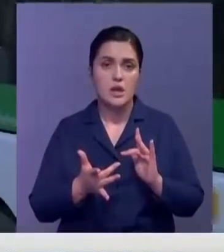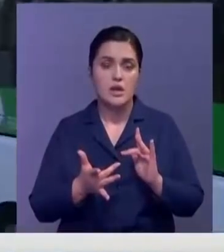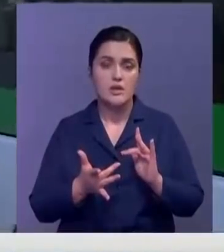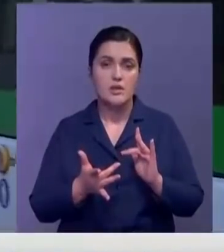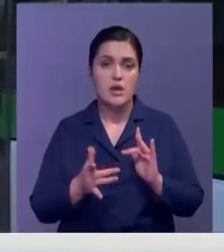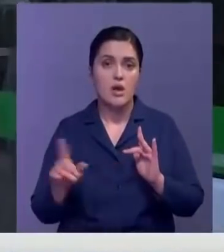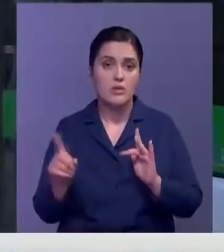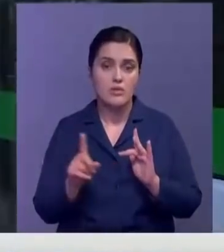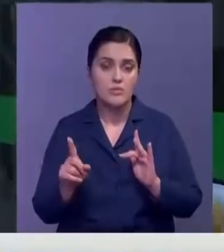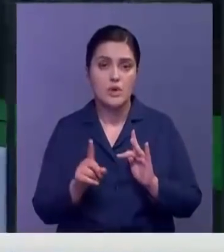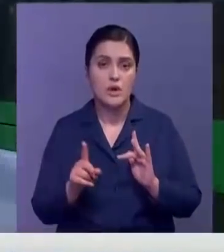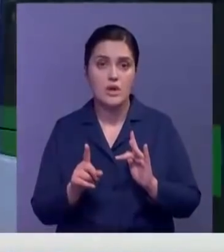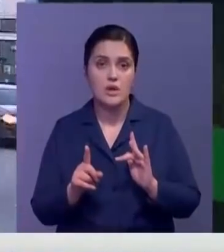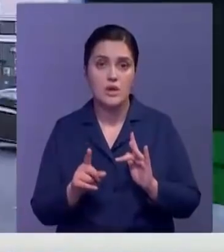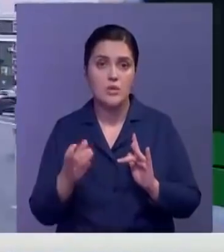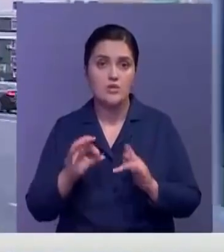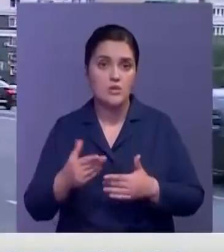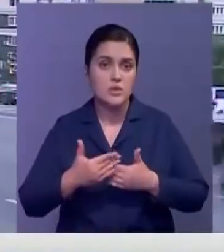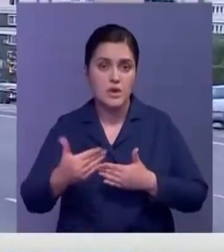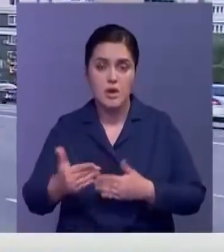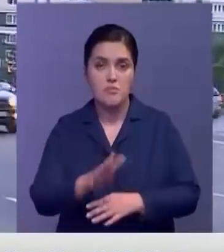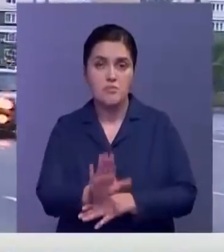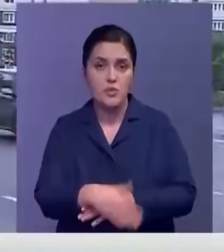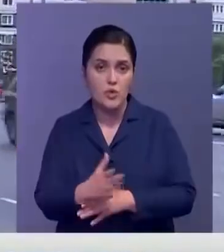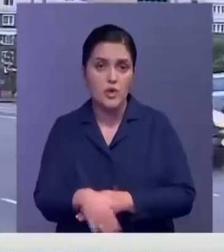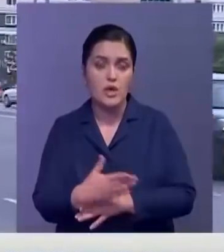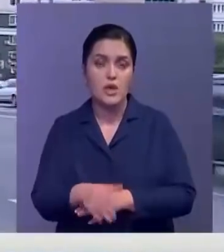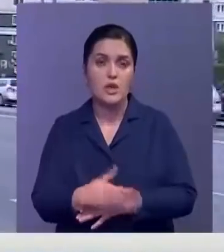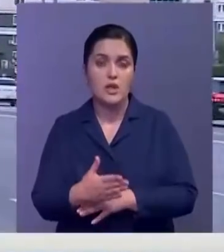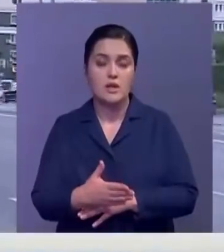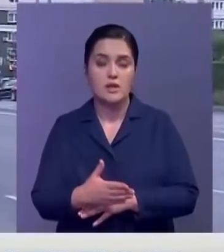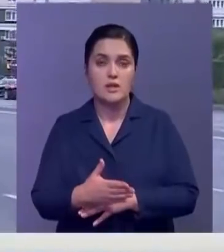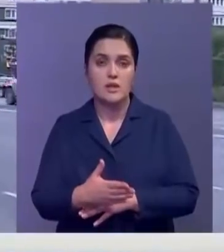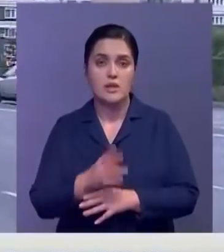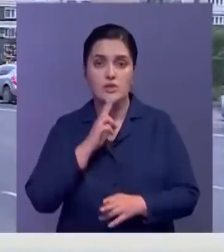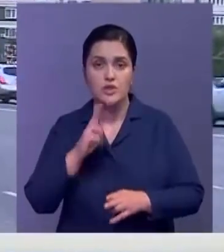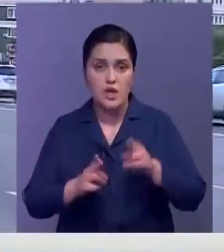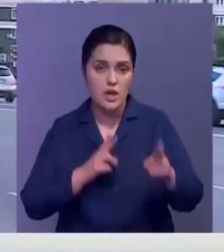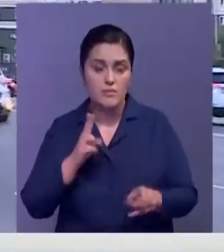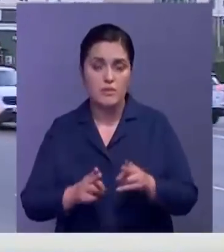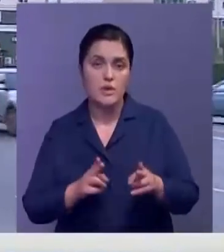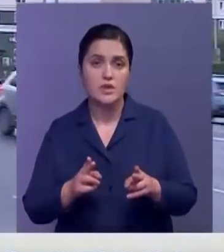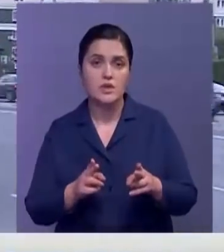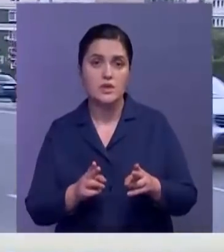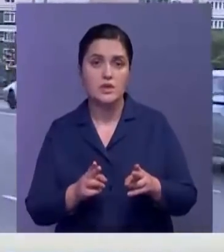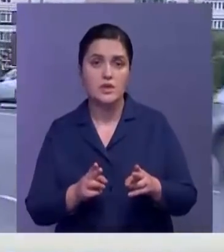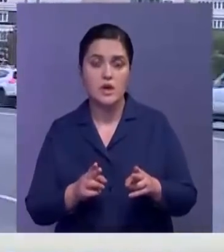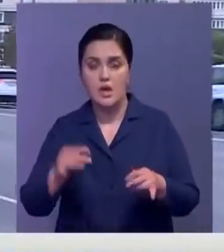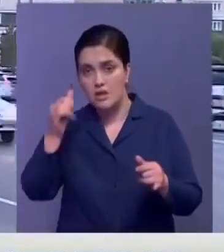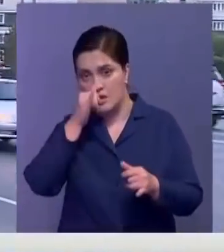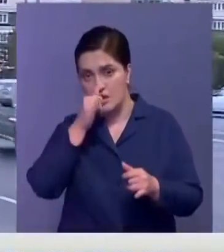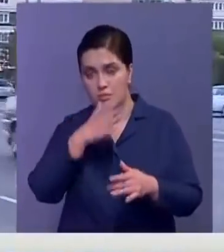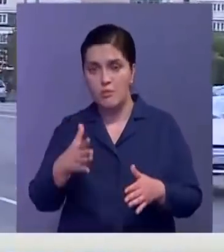дистанции может идти речь. И жаловались на то, что вот сейчас не могут открыть кинотеатры даже с